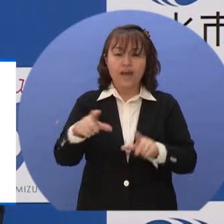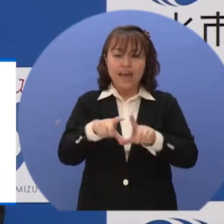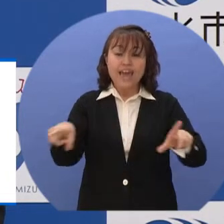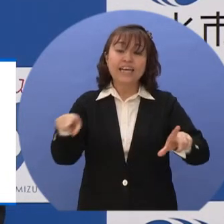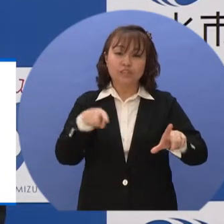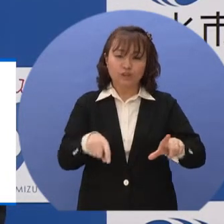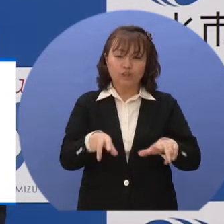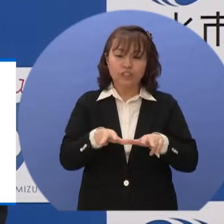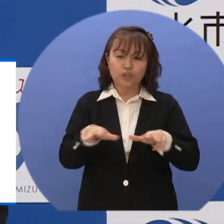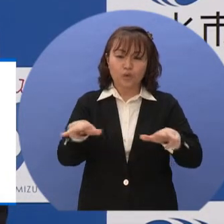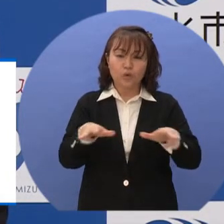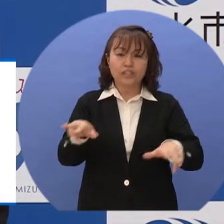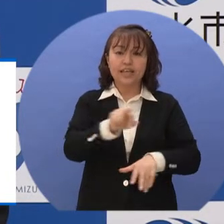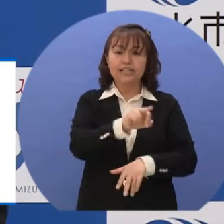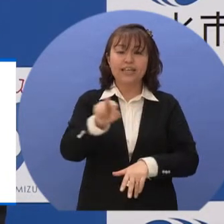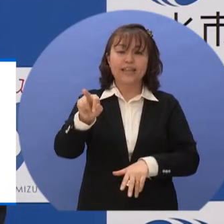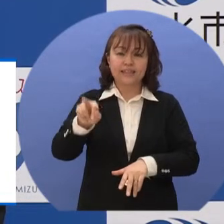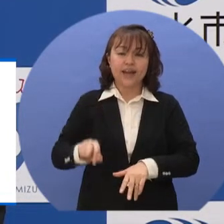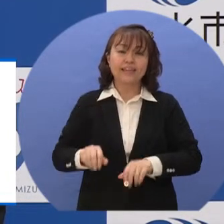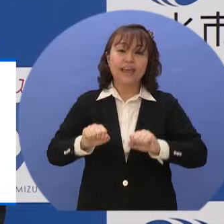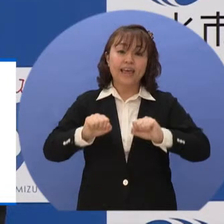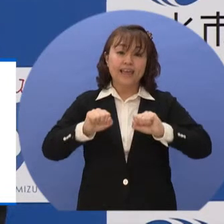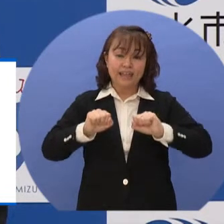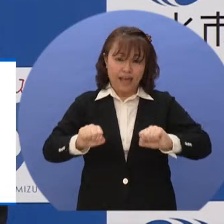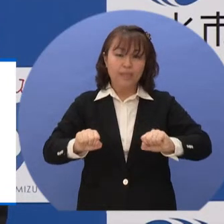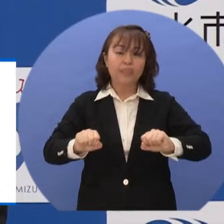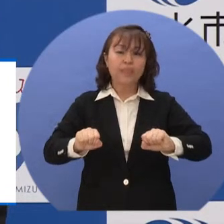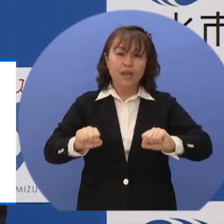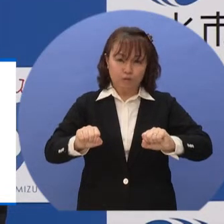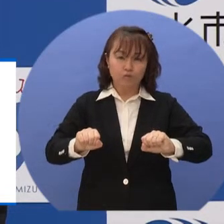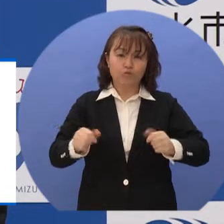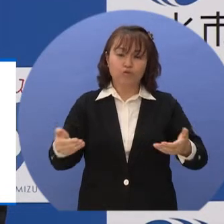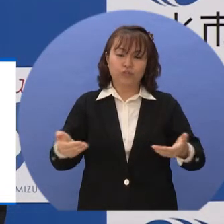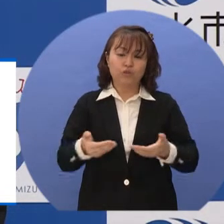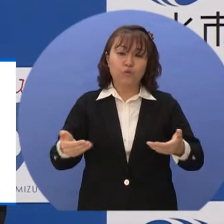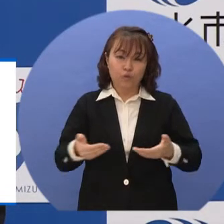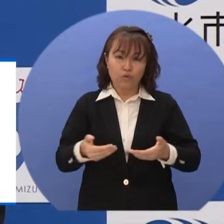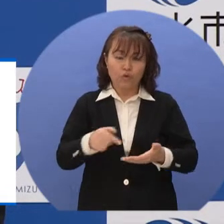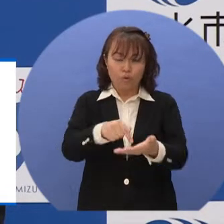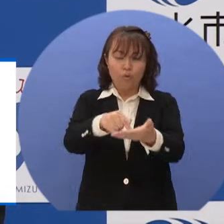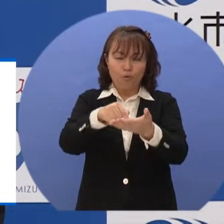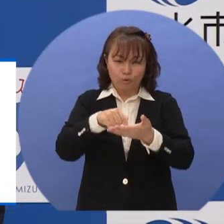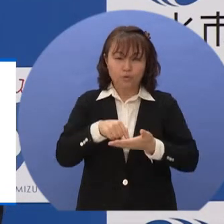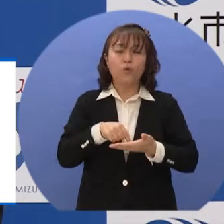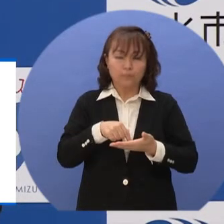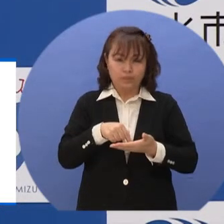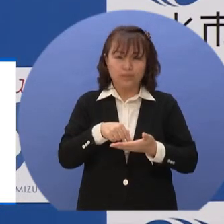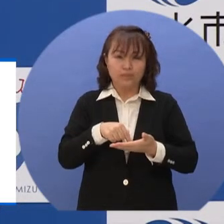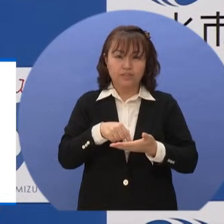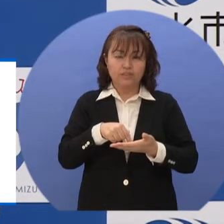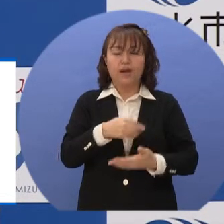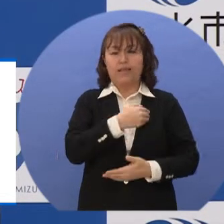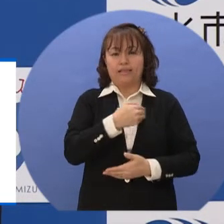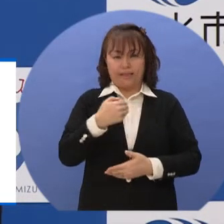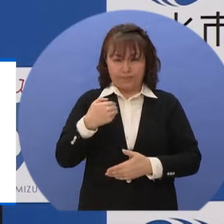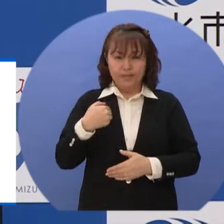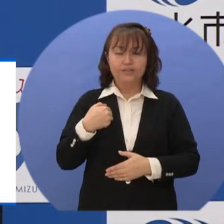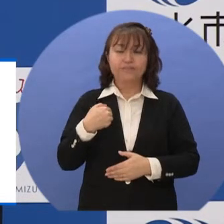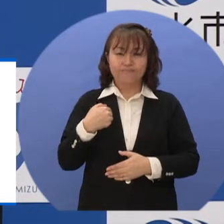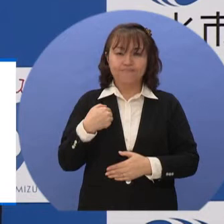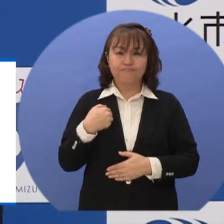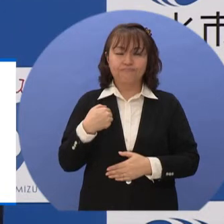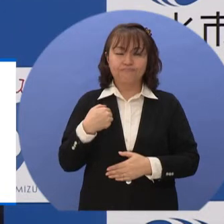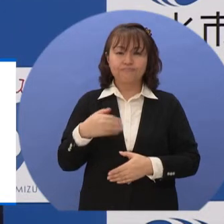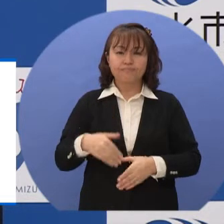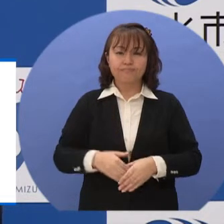行政センターで行っている業務をこの休日窓口の解説の時に取り合わ使いさせていただきたいと考え